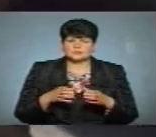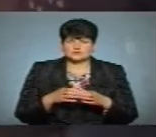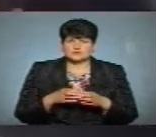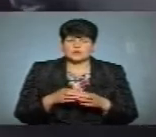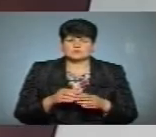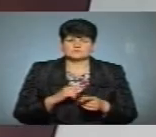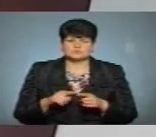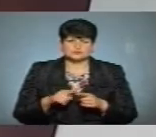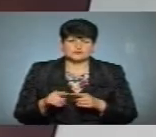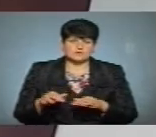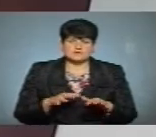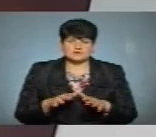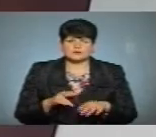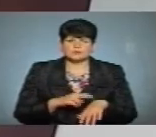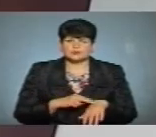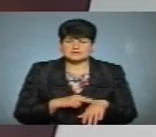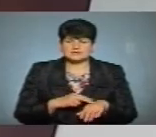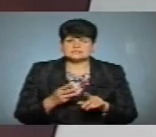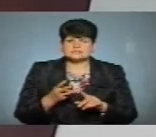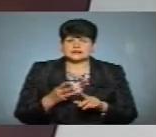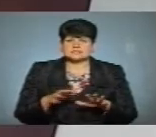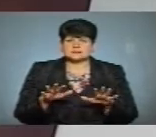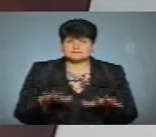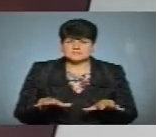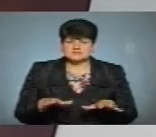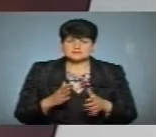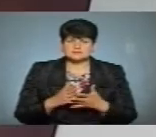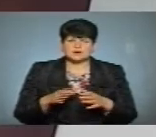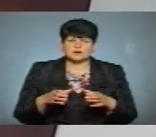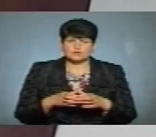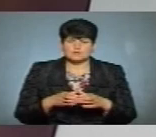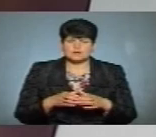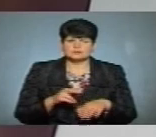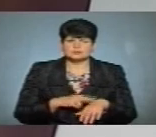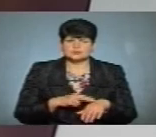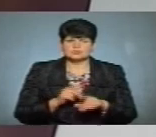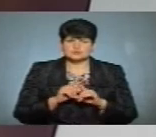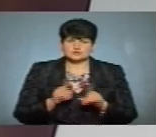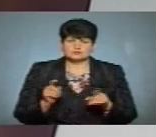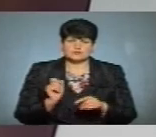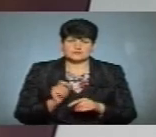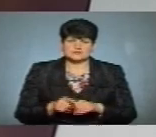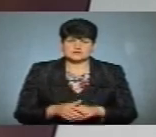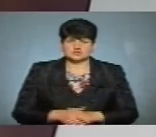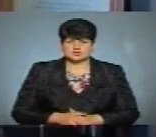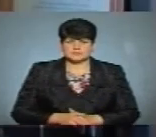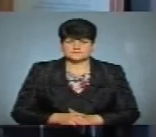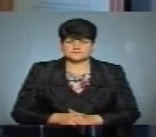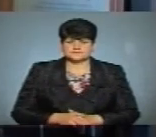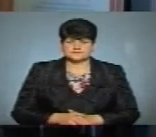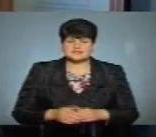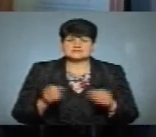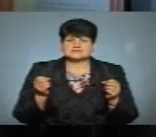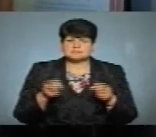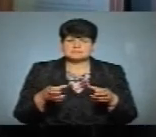тактико-оперативного реагування патрульної поліції і третє місце посіла команда роти поліції особливого призначення.